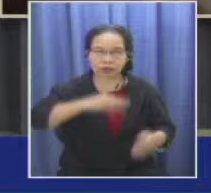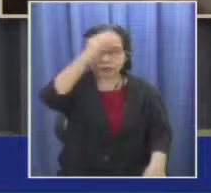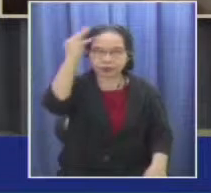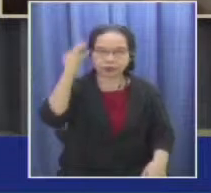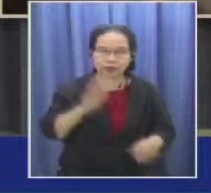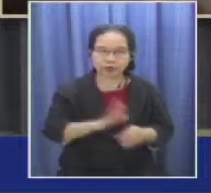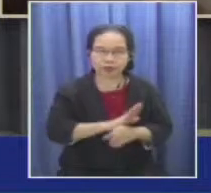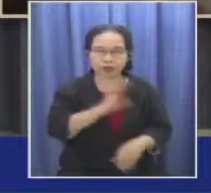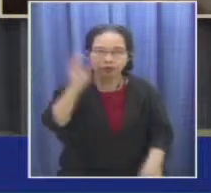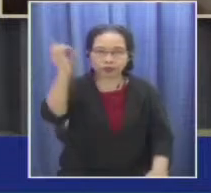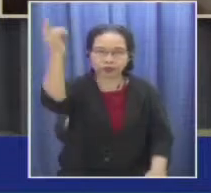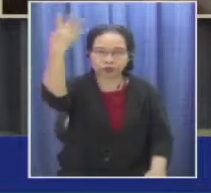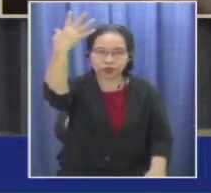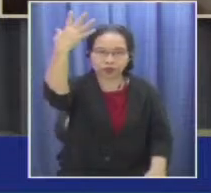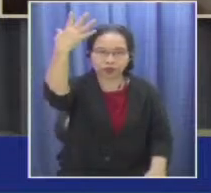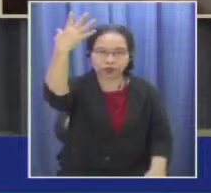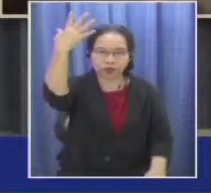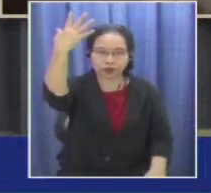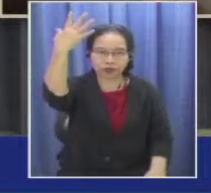yewɔ mpaebɔ mu